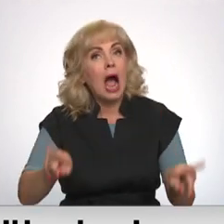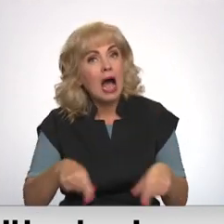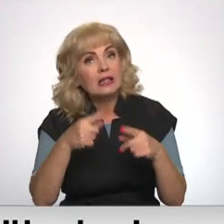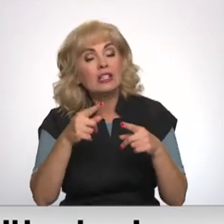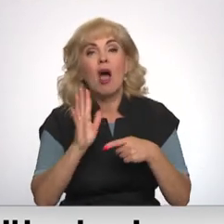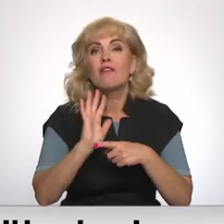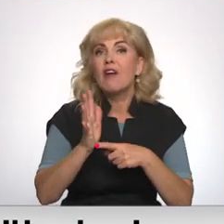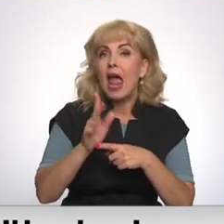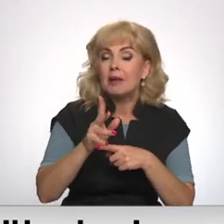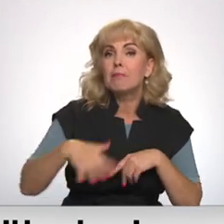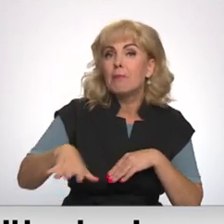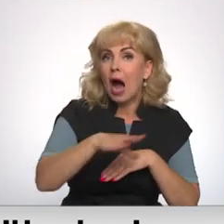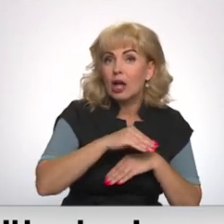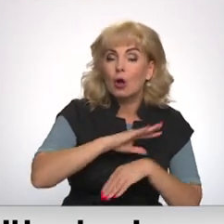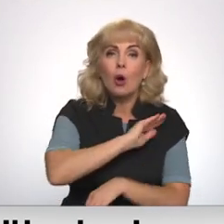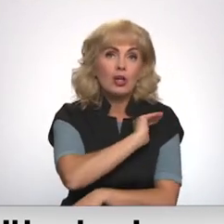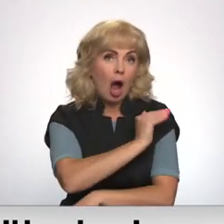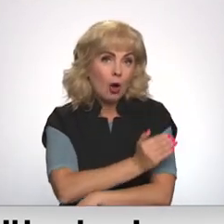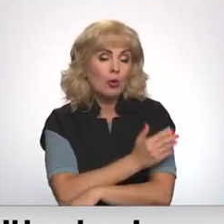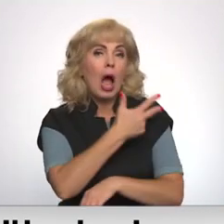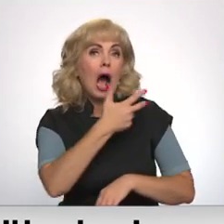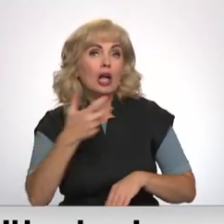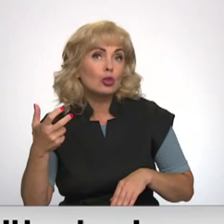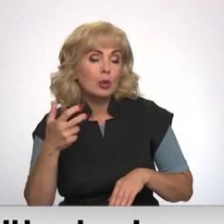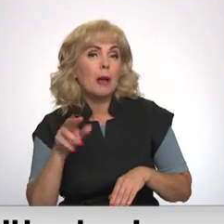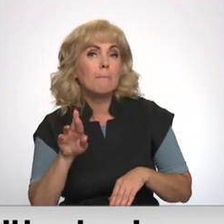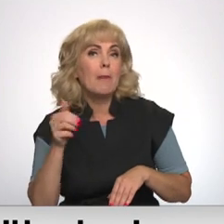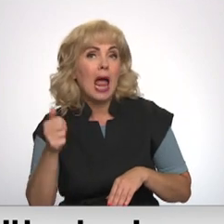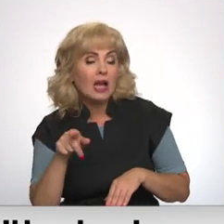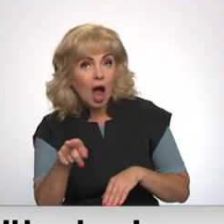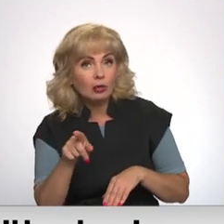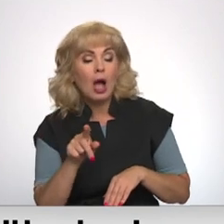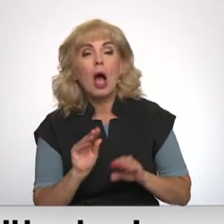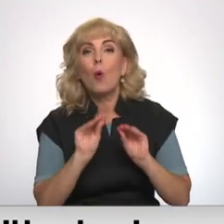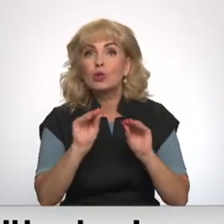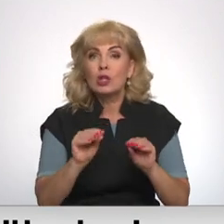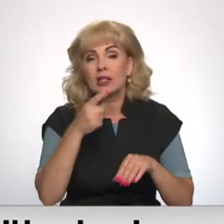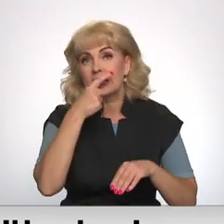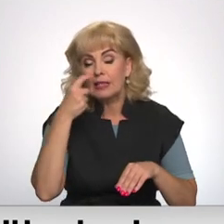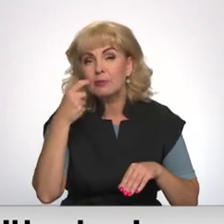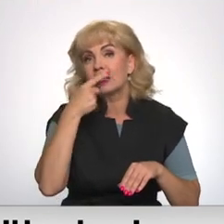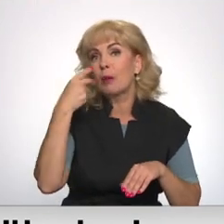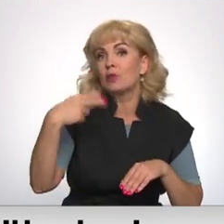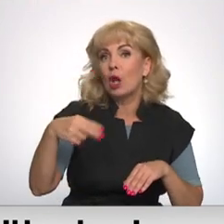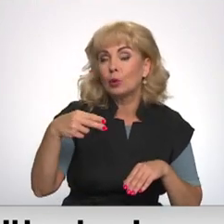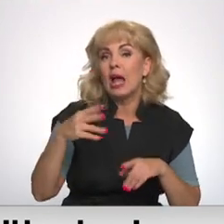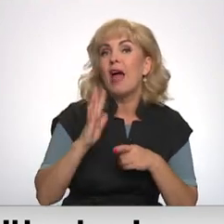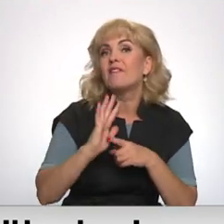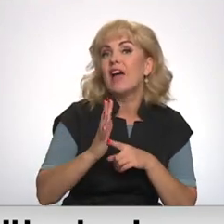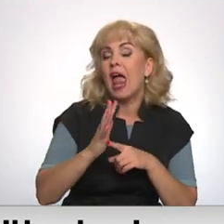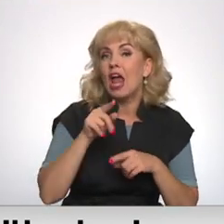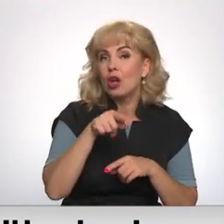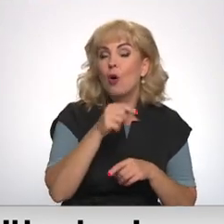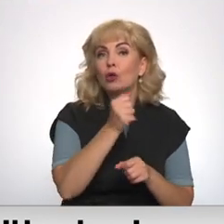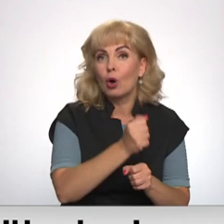vēja parkus ar kopējo jaudu vismaz 800 megavatu. Plānots uzstādīt apmēram 100-120 vēja turbīnas. Šī